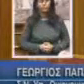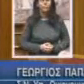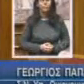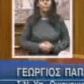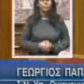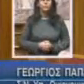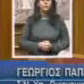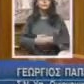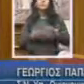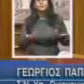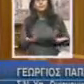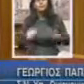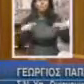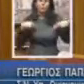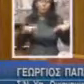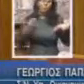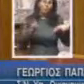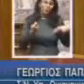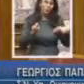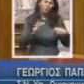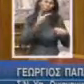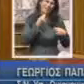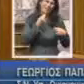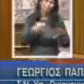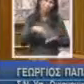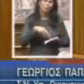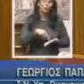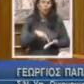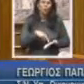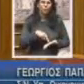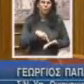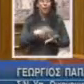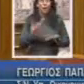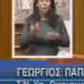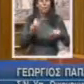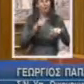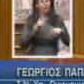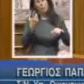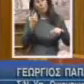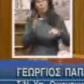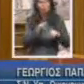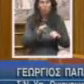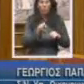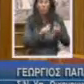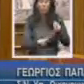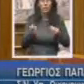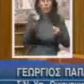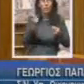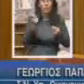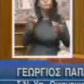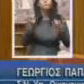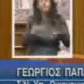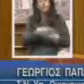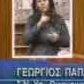άχαρος ο ρόλος ενός Υπουργού Οικονομικών σε μια ελλειμματική και υπερχρεωμένη οικονομία. Επαναλαμβάνει το αυτονόητο.